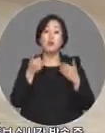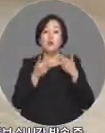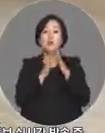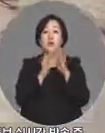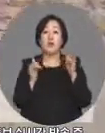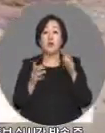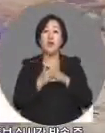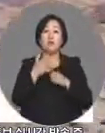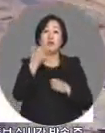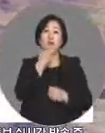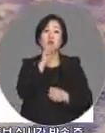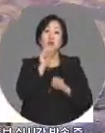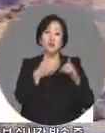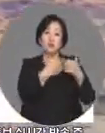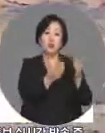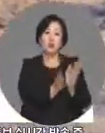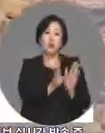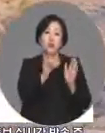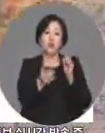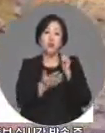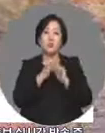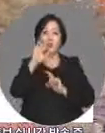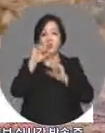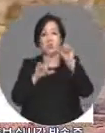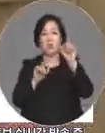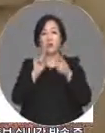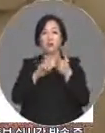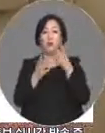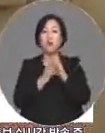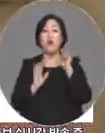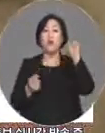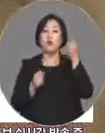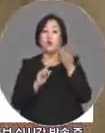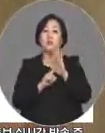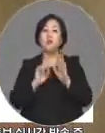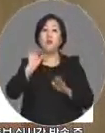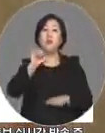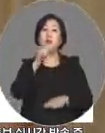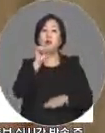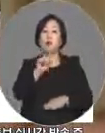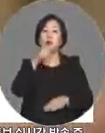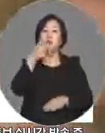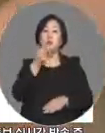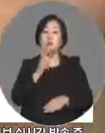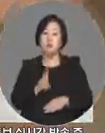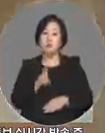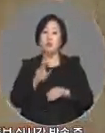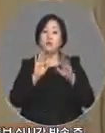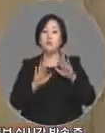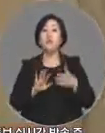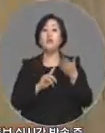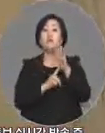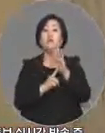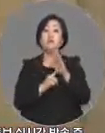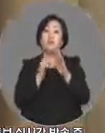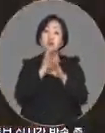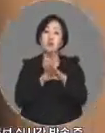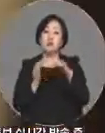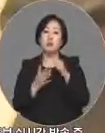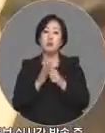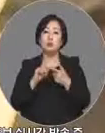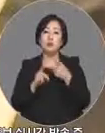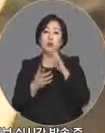포함한 85팀이 시각과 공연 예술 작품 550여 점을 선보이는 전시도 열리고 있습니다.